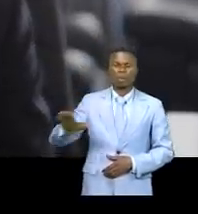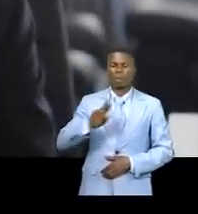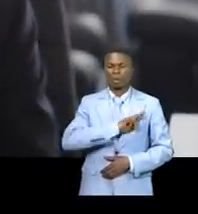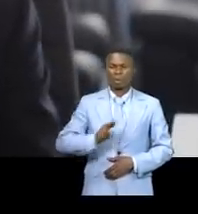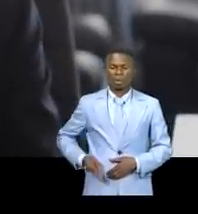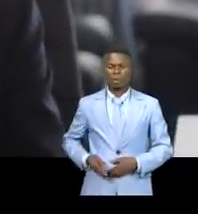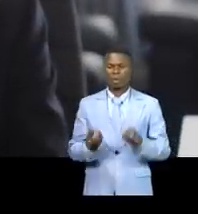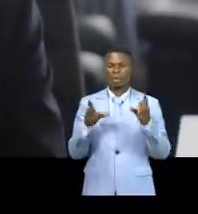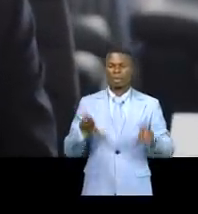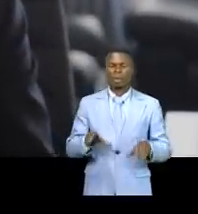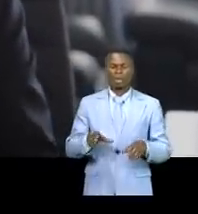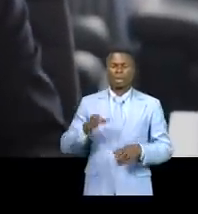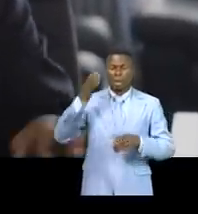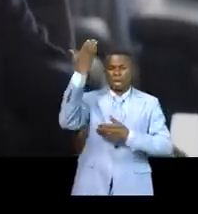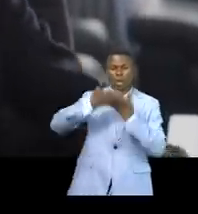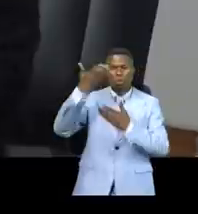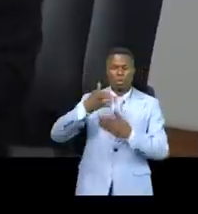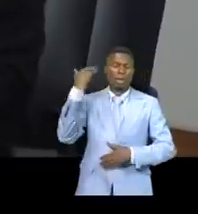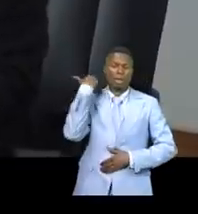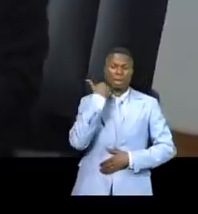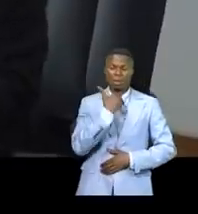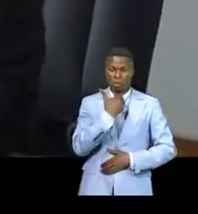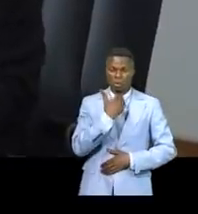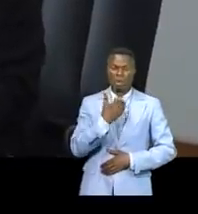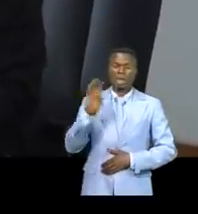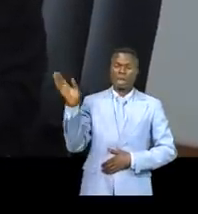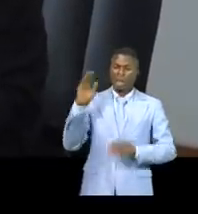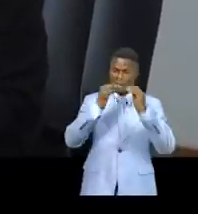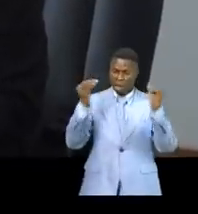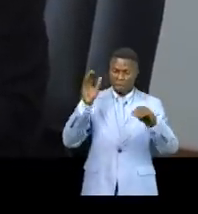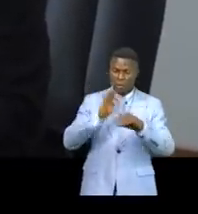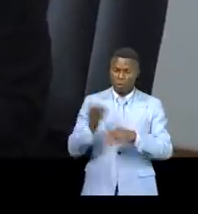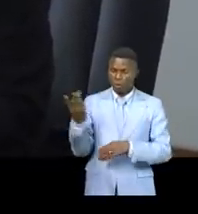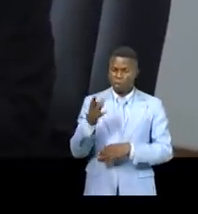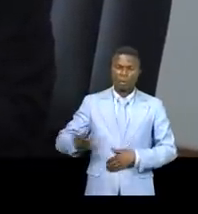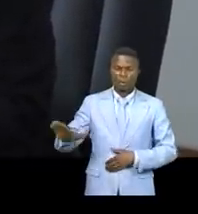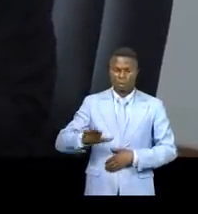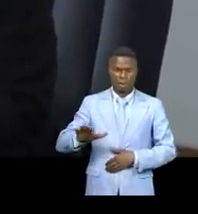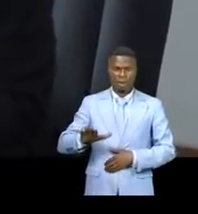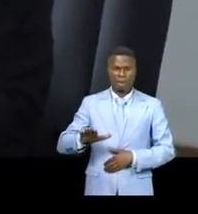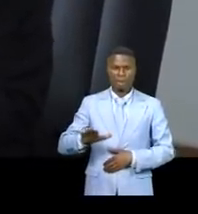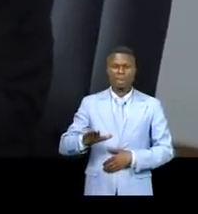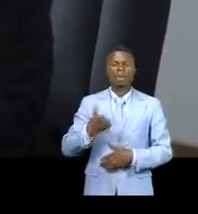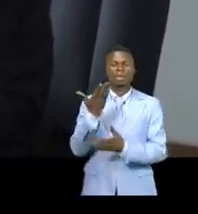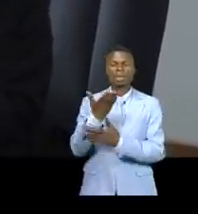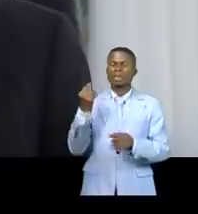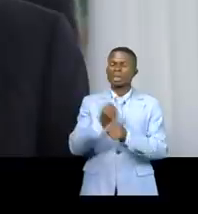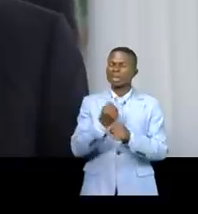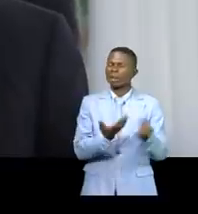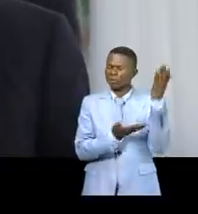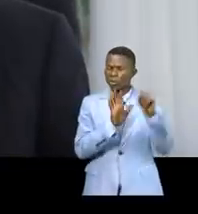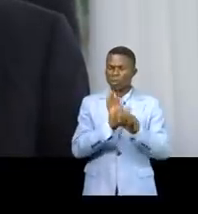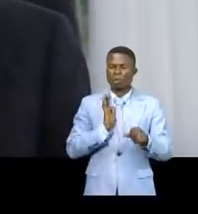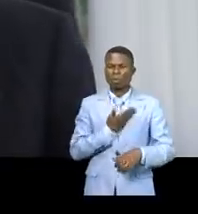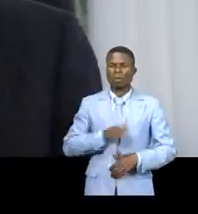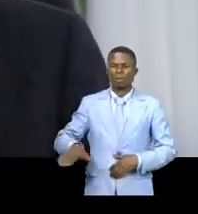le Rwanda et le Burundi. Et pour que la paix règne entre ces deux derniers États, la RDC a un grand rôle à jouer. La